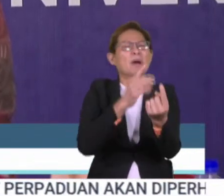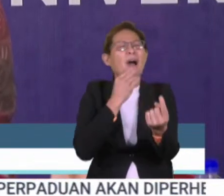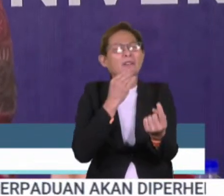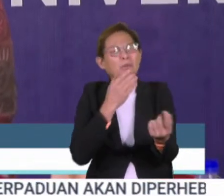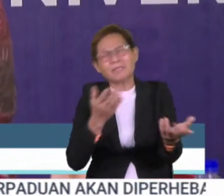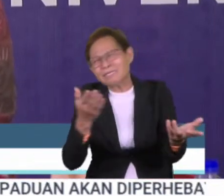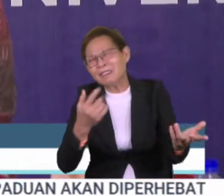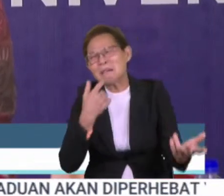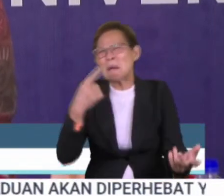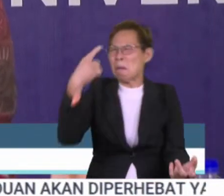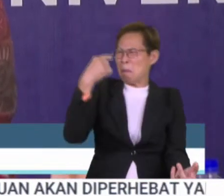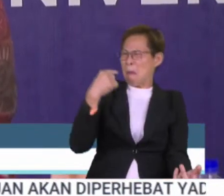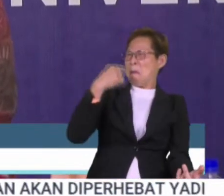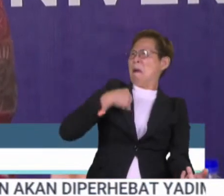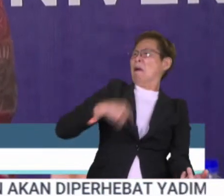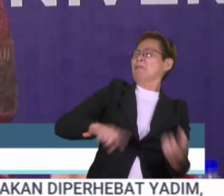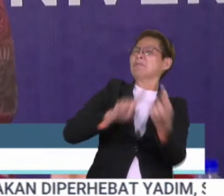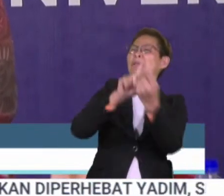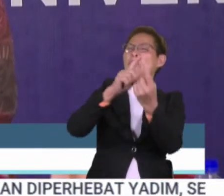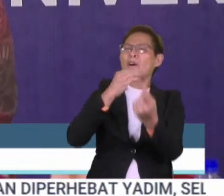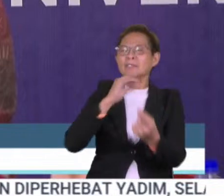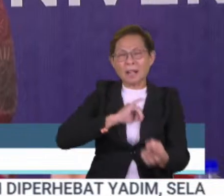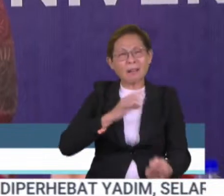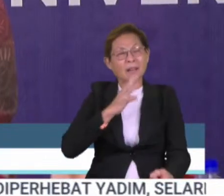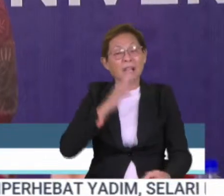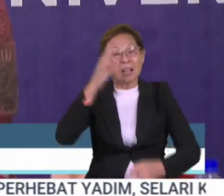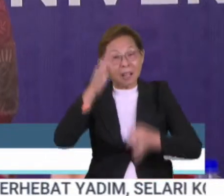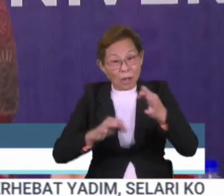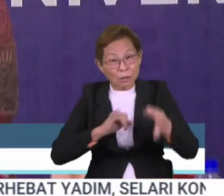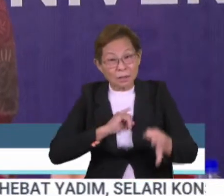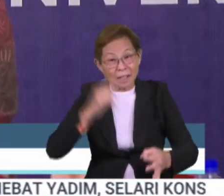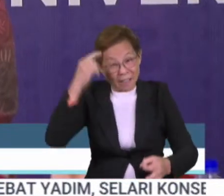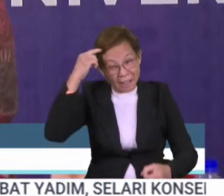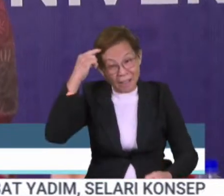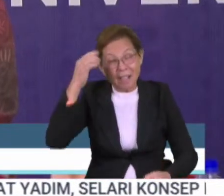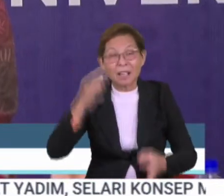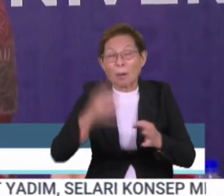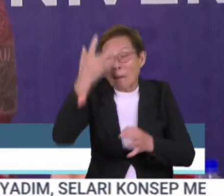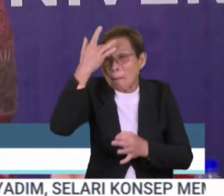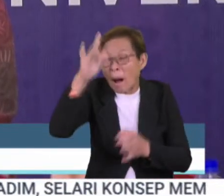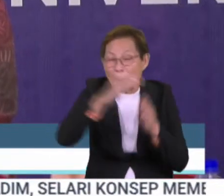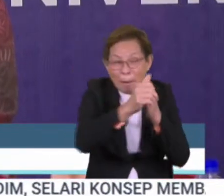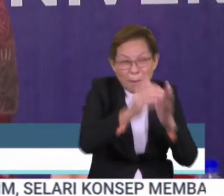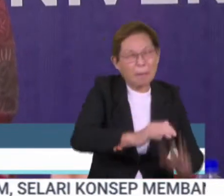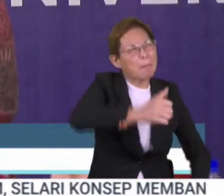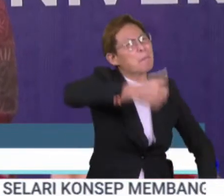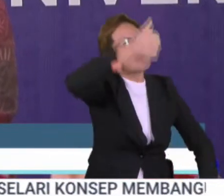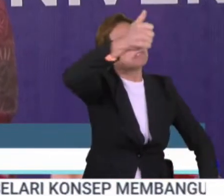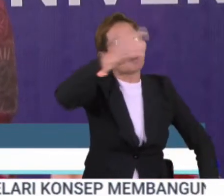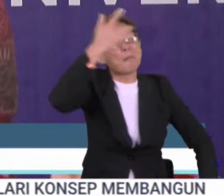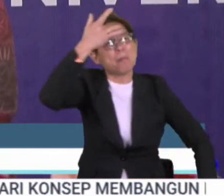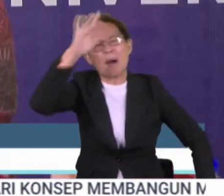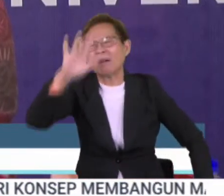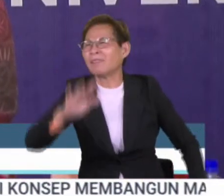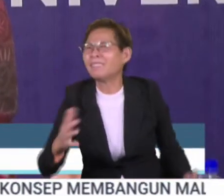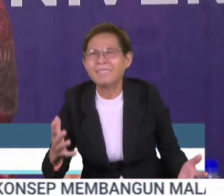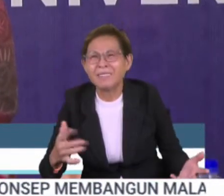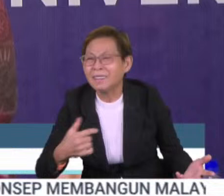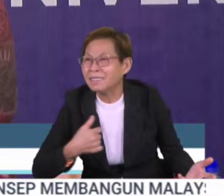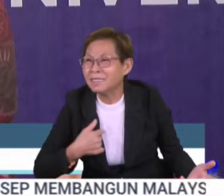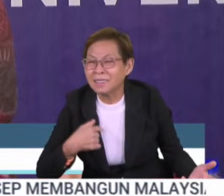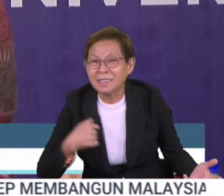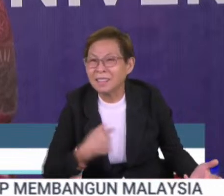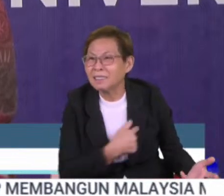begitu-begini, saya nak beritahu begitulah. Ya, betul kalau kita anggap kita ini pandai, pemimpin besar, tak ada ruginya